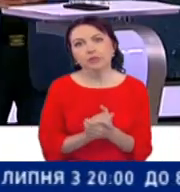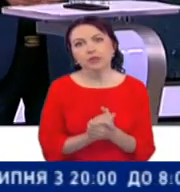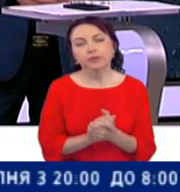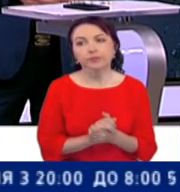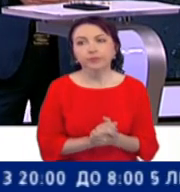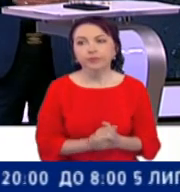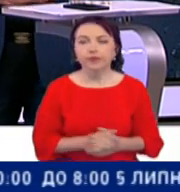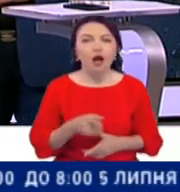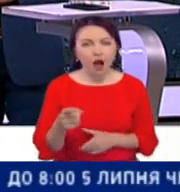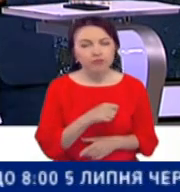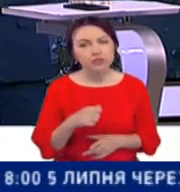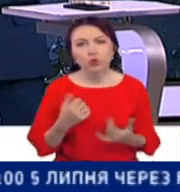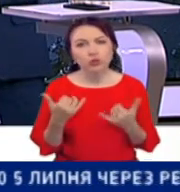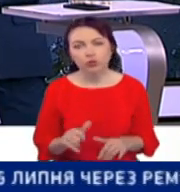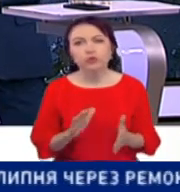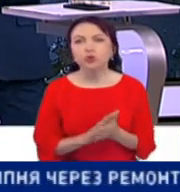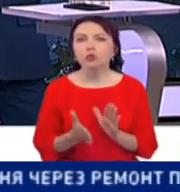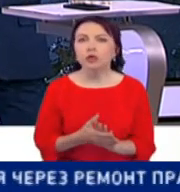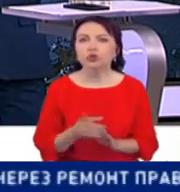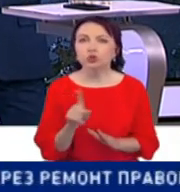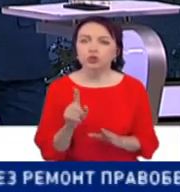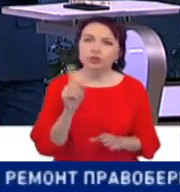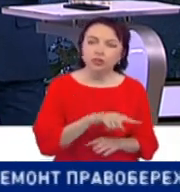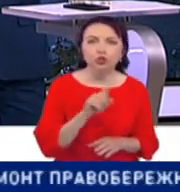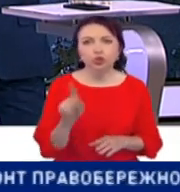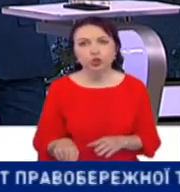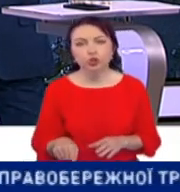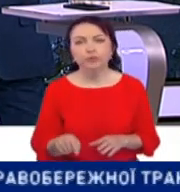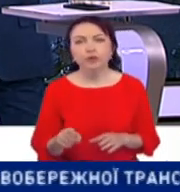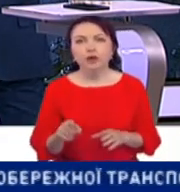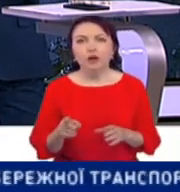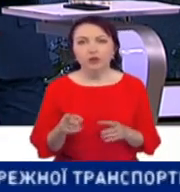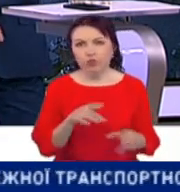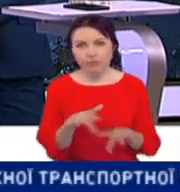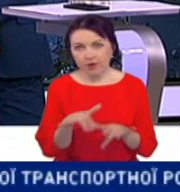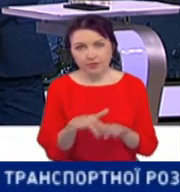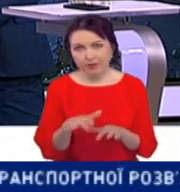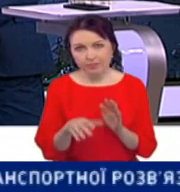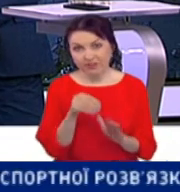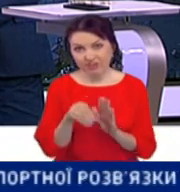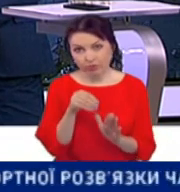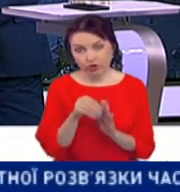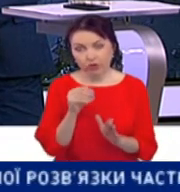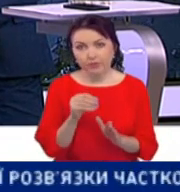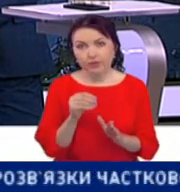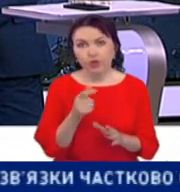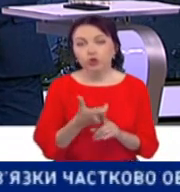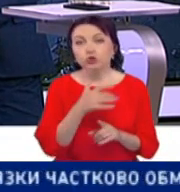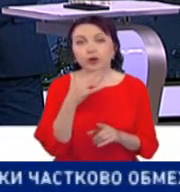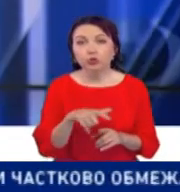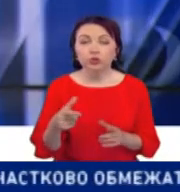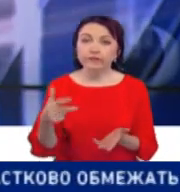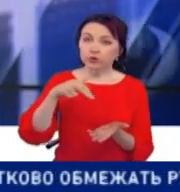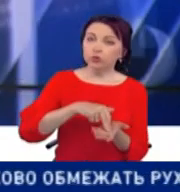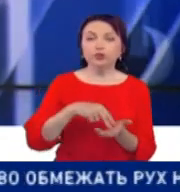Вас самого не дивує ситуація, що на тих чи інших кампаніях, да, передвиборчих, дуже багато людей виходить і